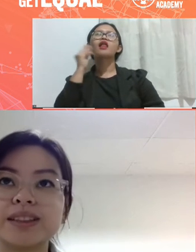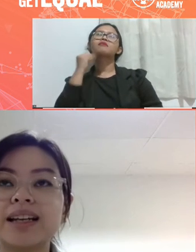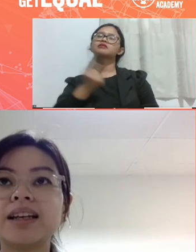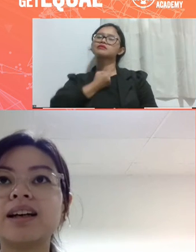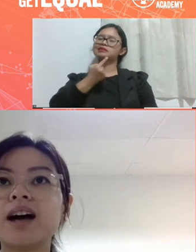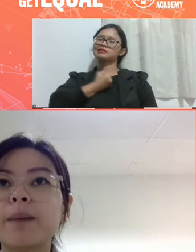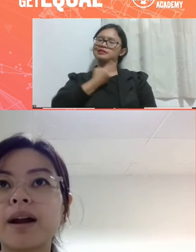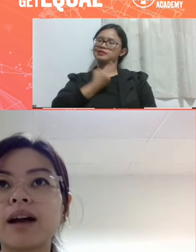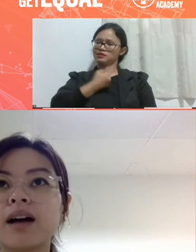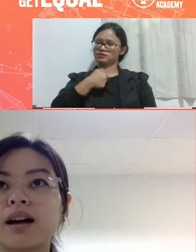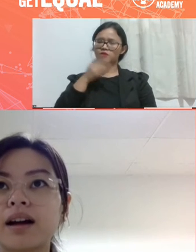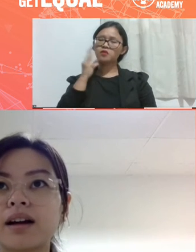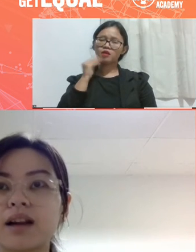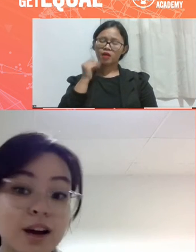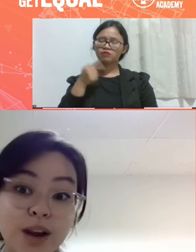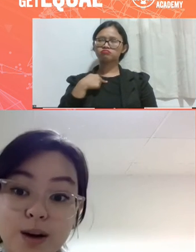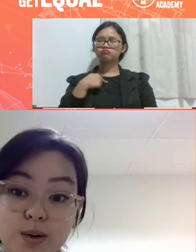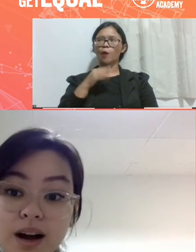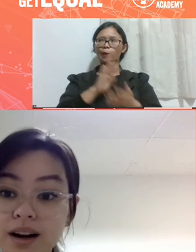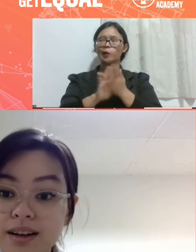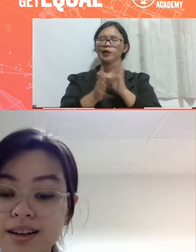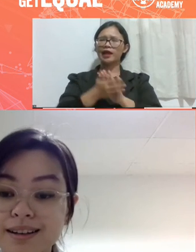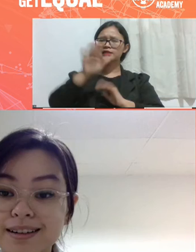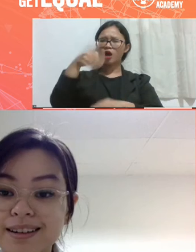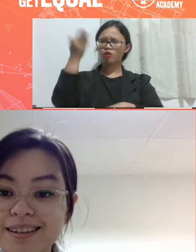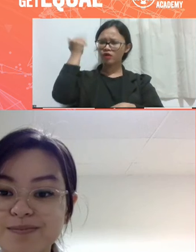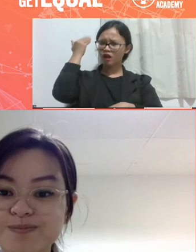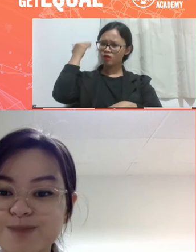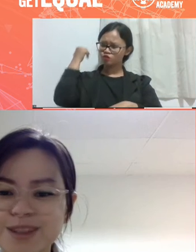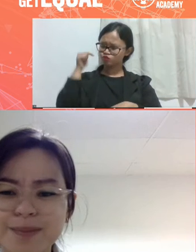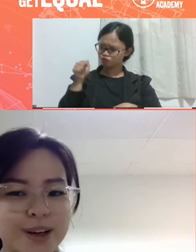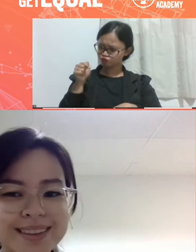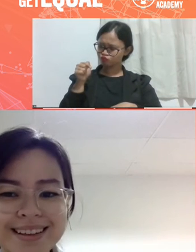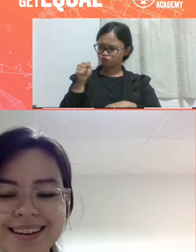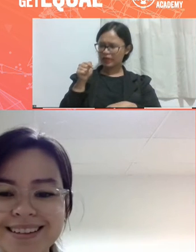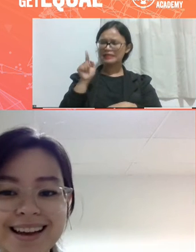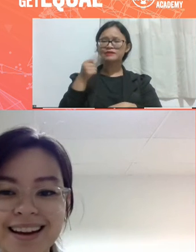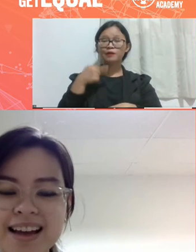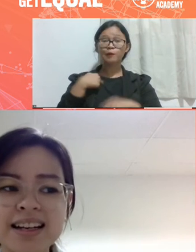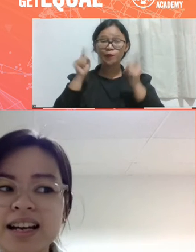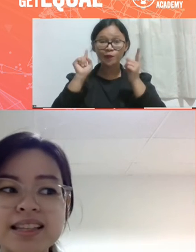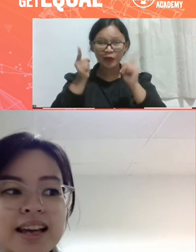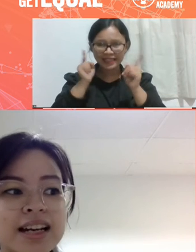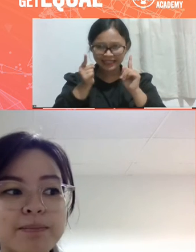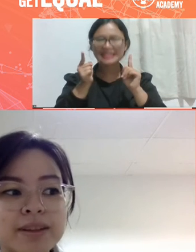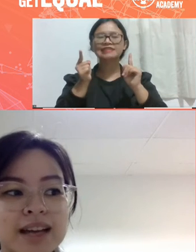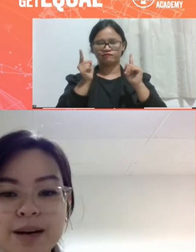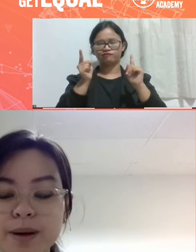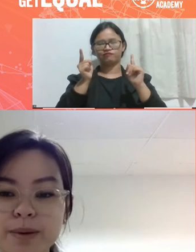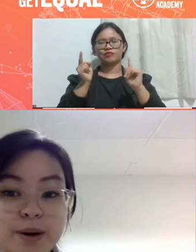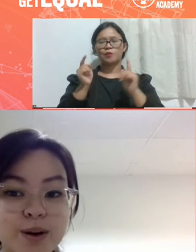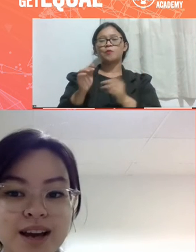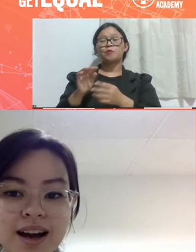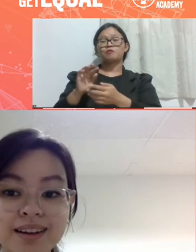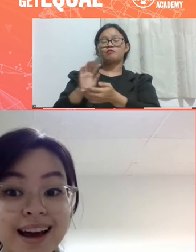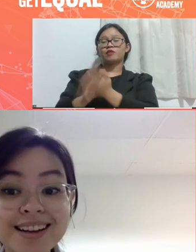gitu. Jadi pernah karena tahun lalu karena musim politik dan lain-lain, saya dapat